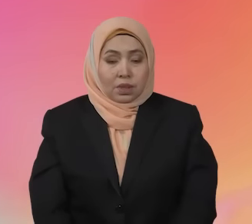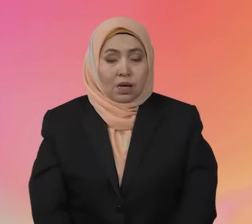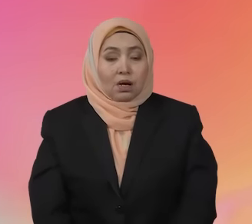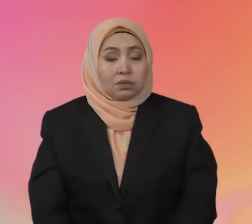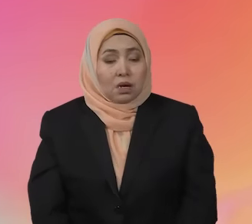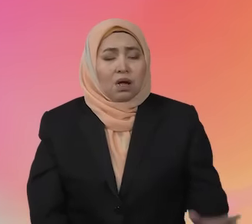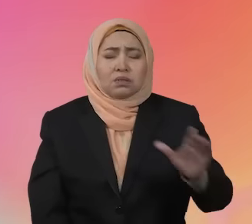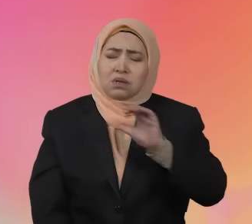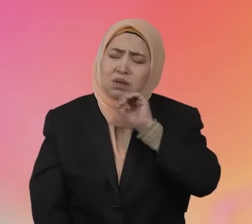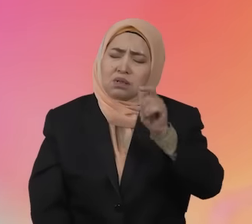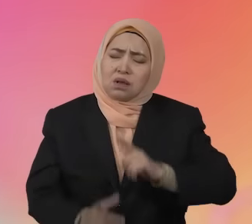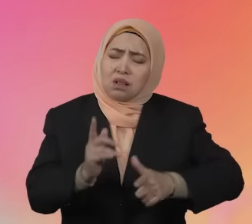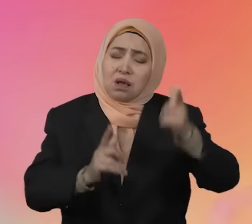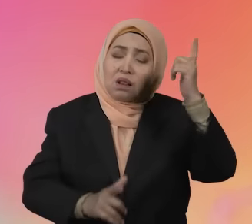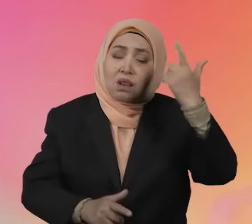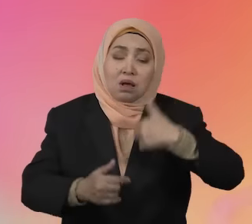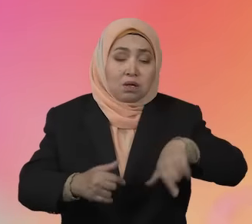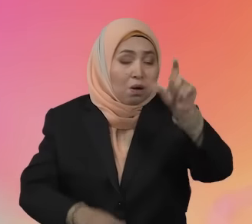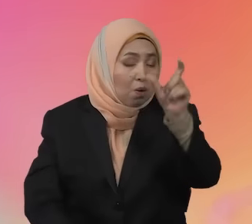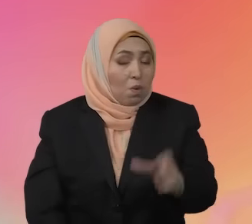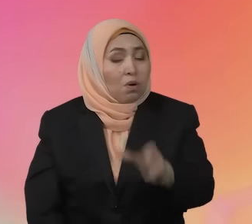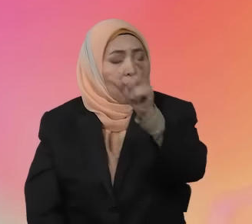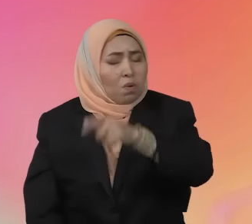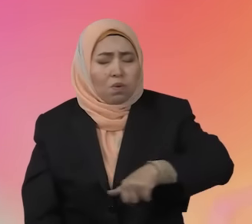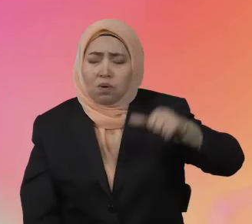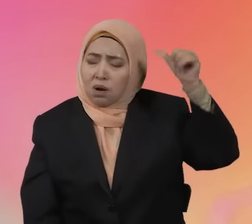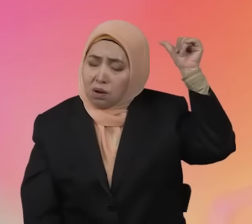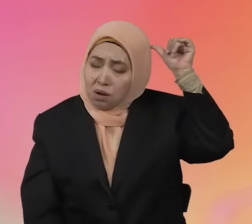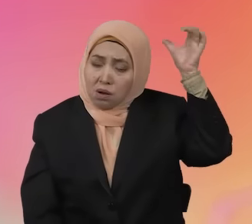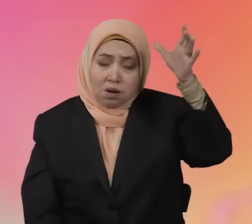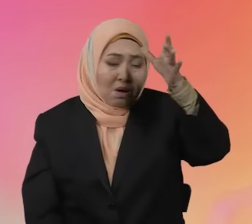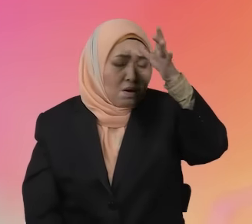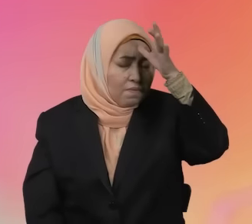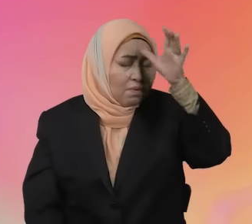Allah. Ma kana lil musyrikin an